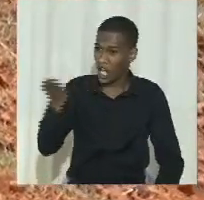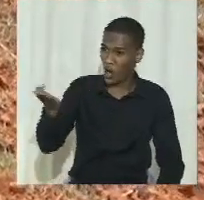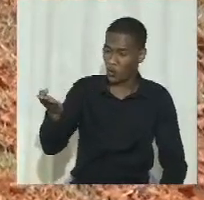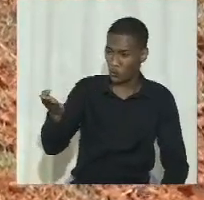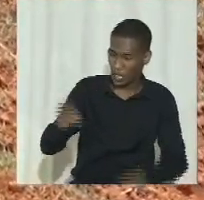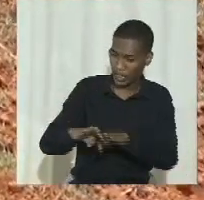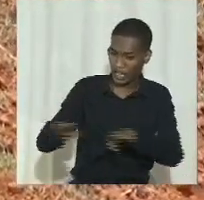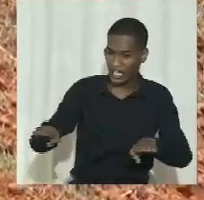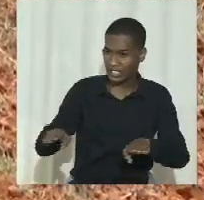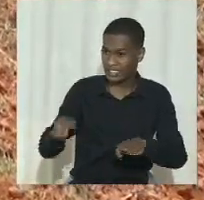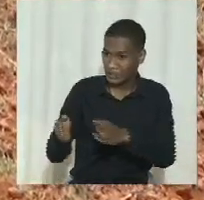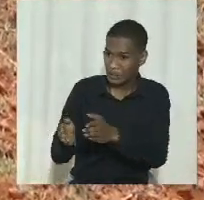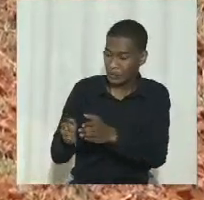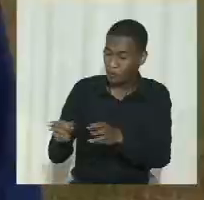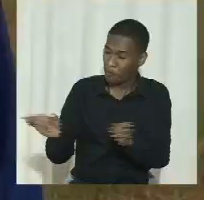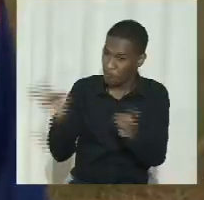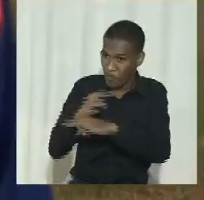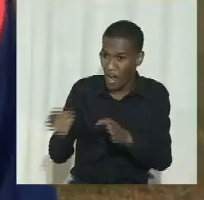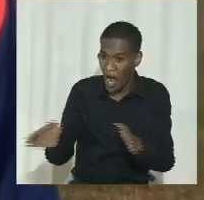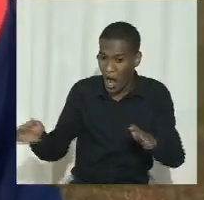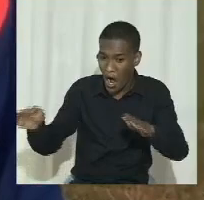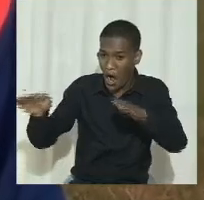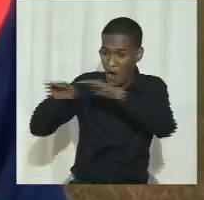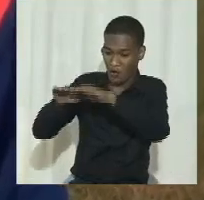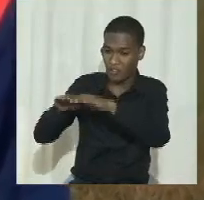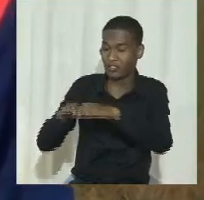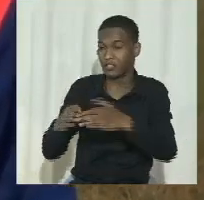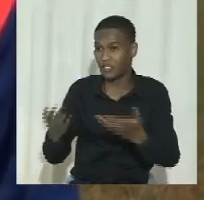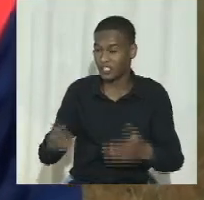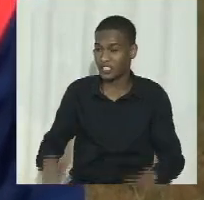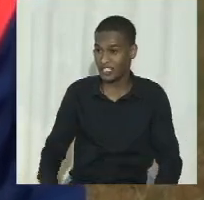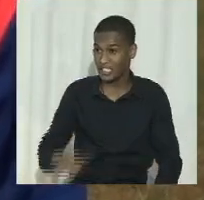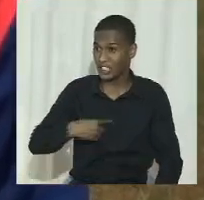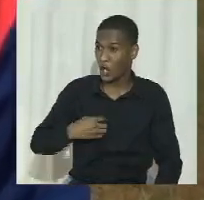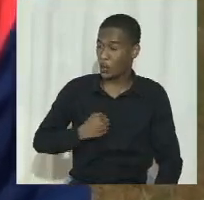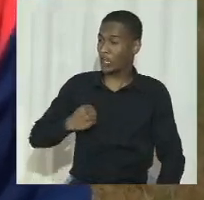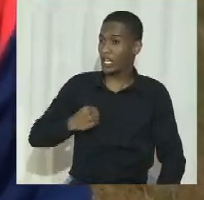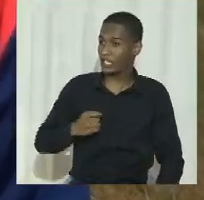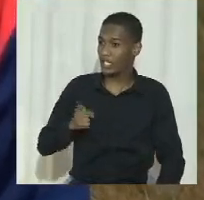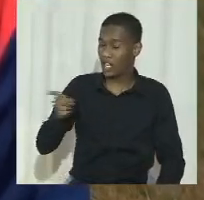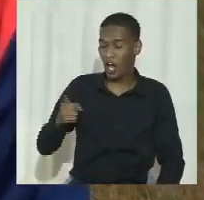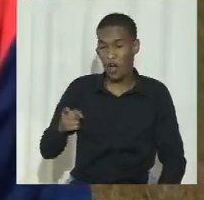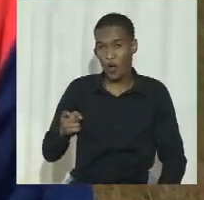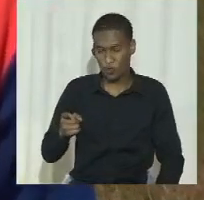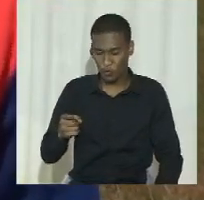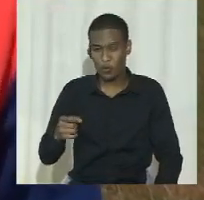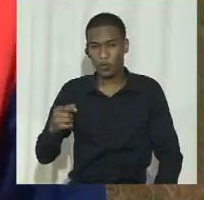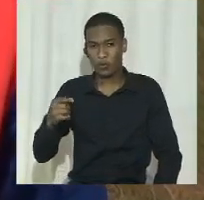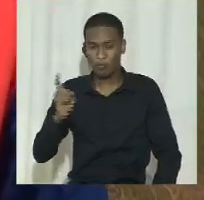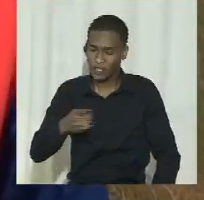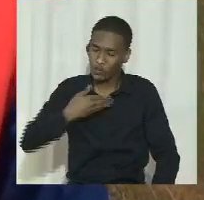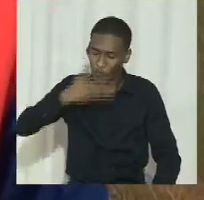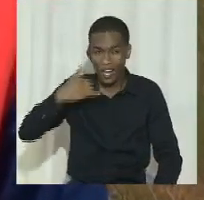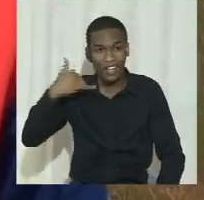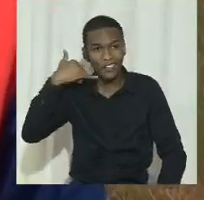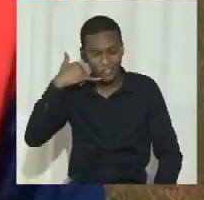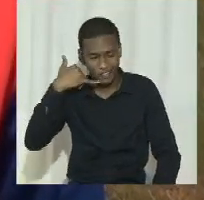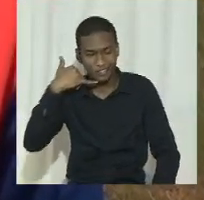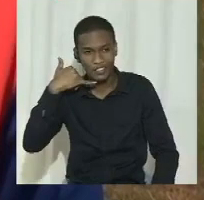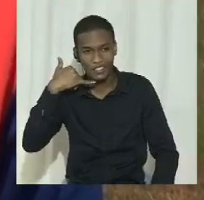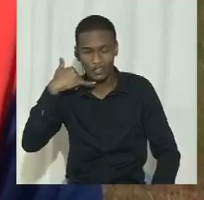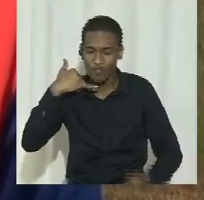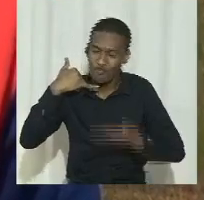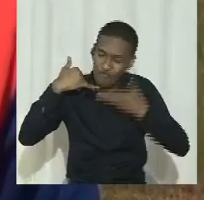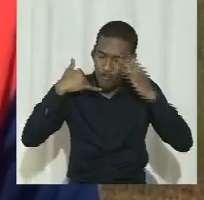na mivotra ny tany. Taitra dia taitra tokoa ny tenako raha vao naharay telefonina tamin'ny olontsotra anankiray